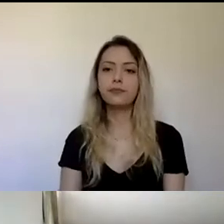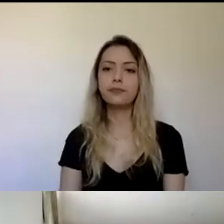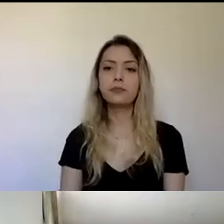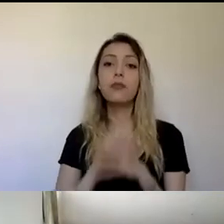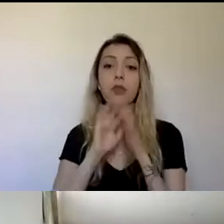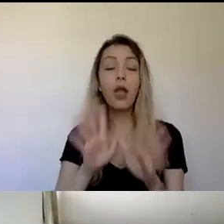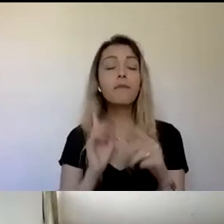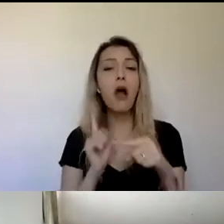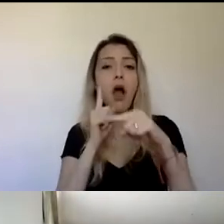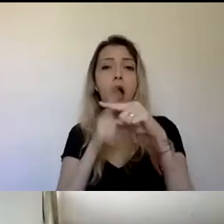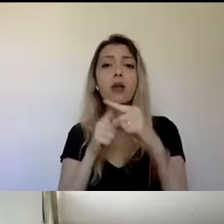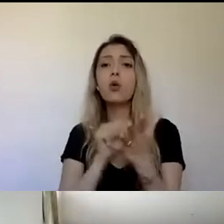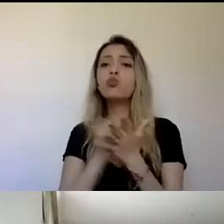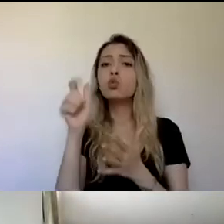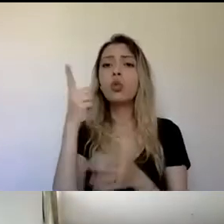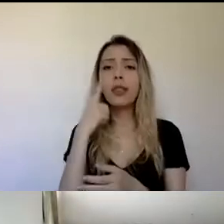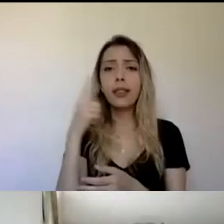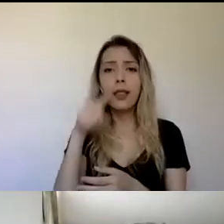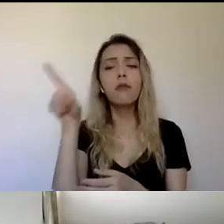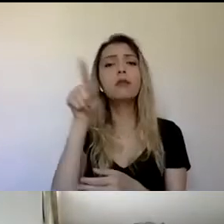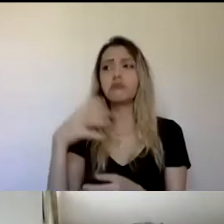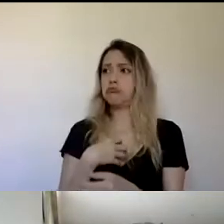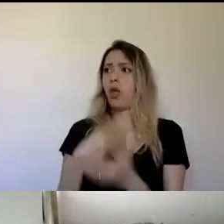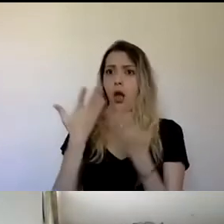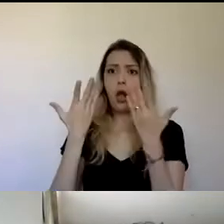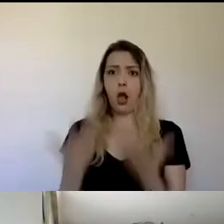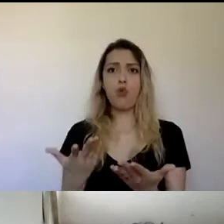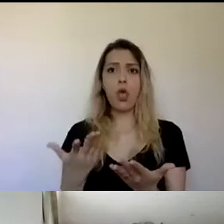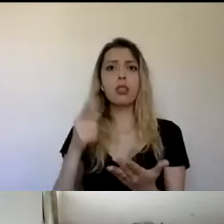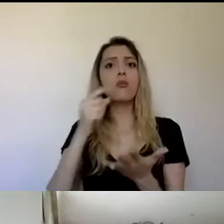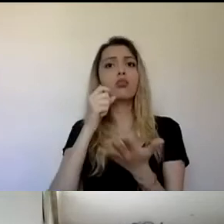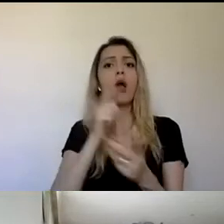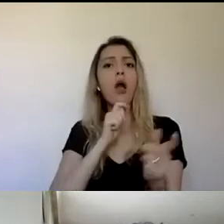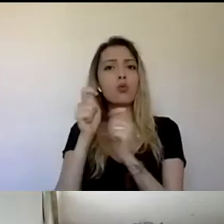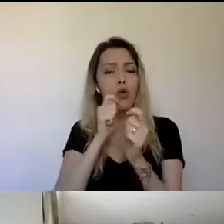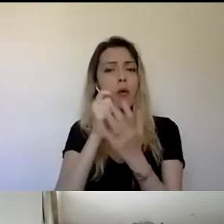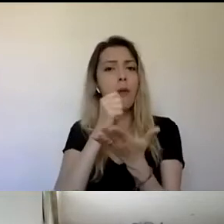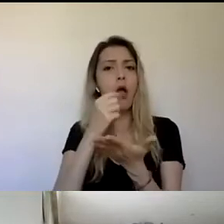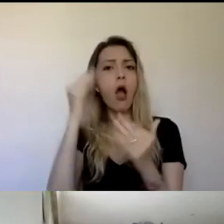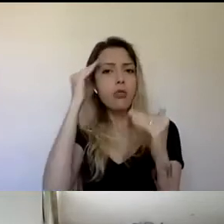tüm devletlerin kendilerinin kabul ettikleri, bu anlaşmaları imzalayıp onaylayarak kabul ettikleri